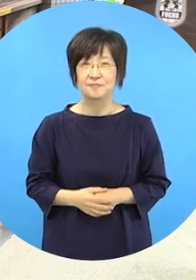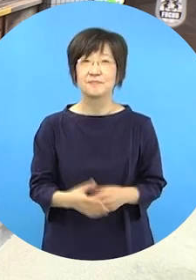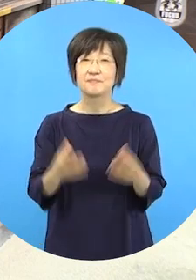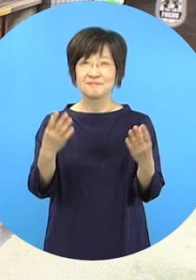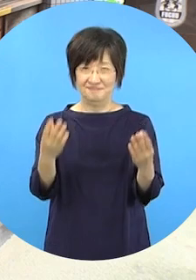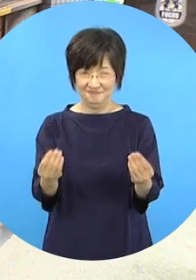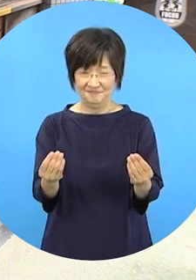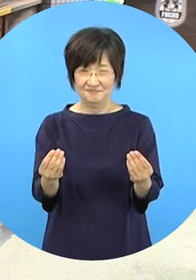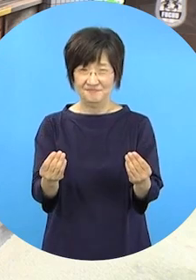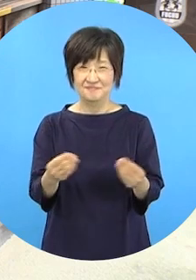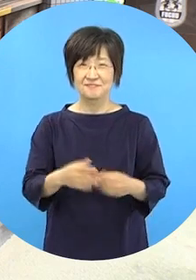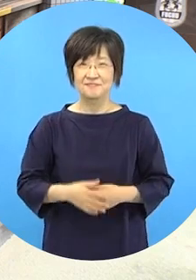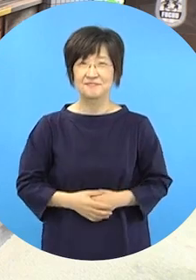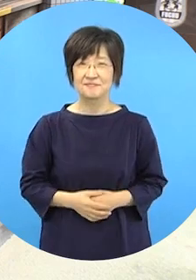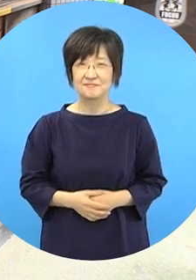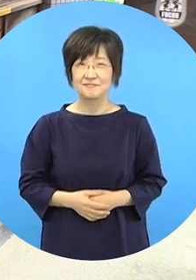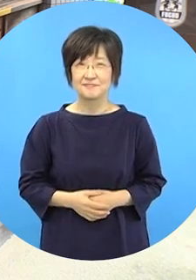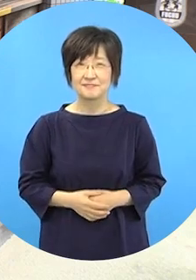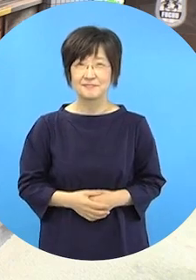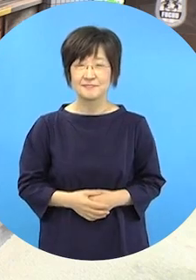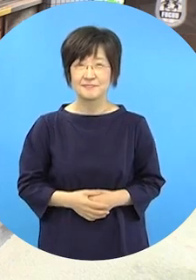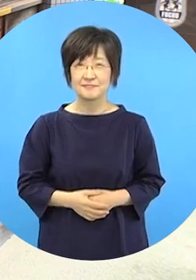づくりの現場 NOW のコーナーでした。